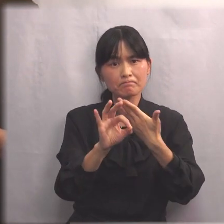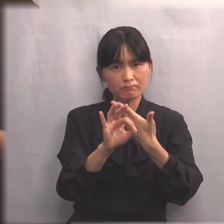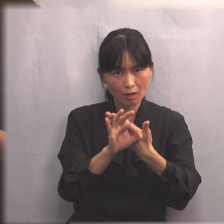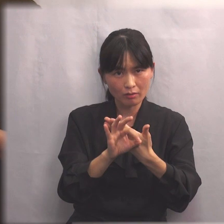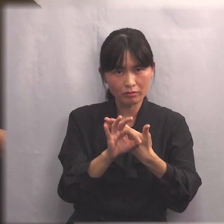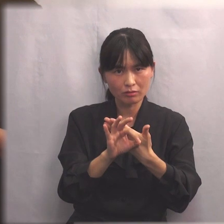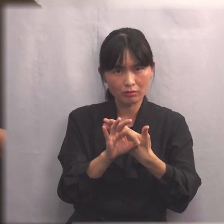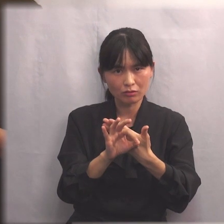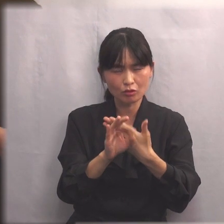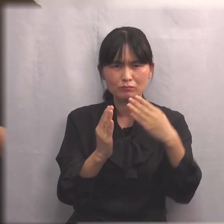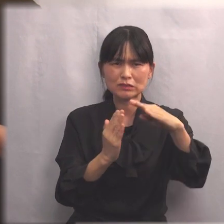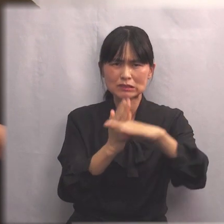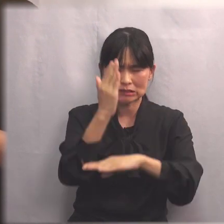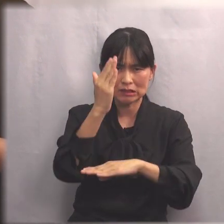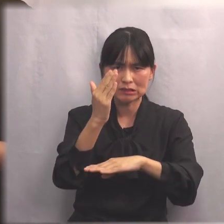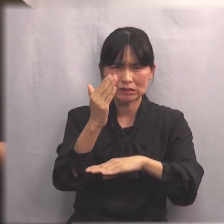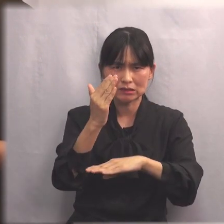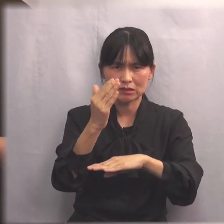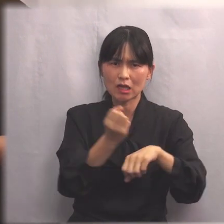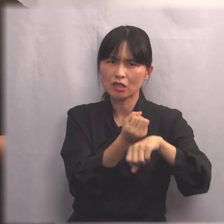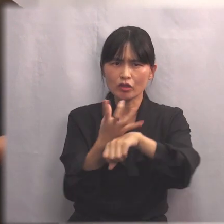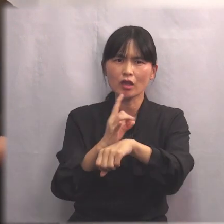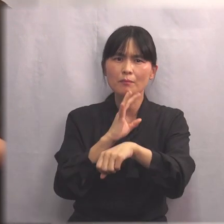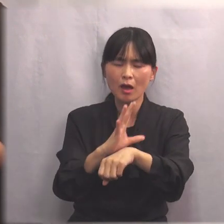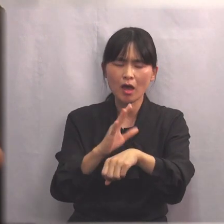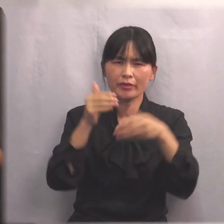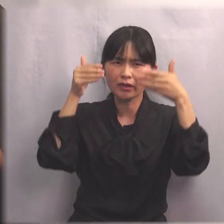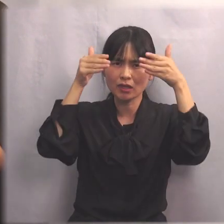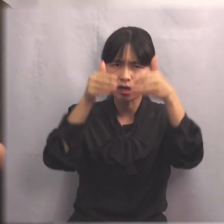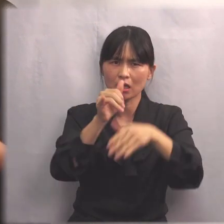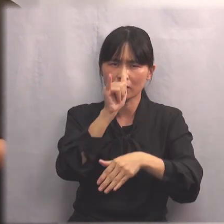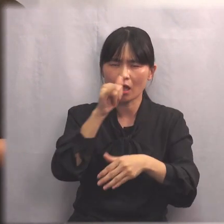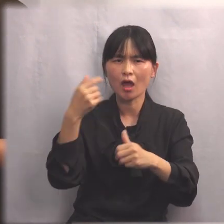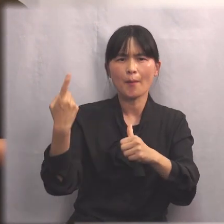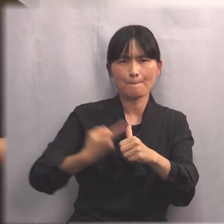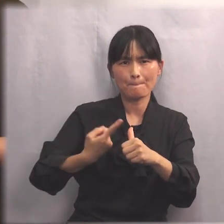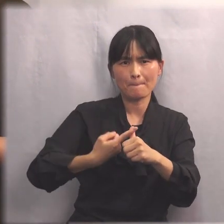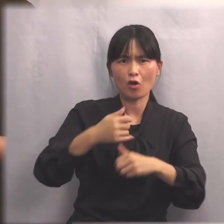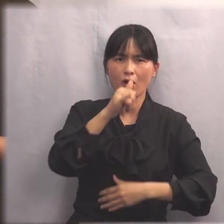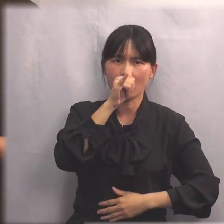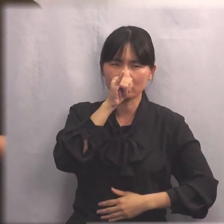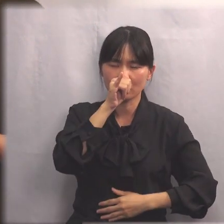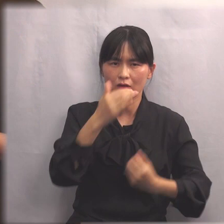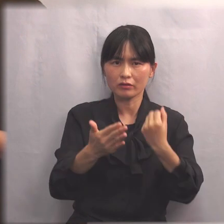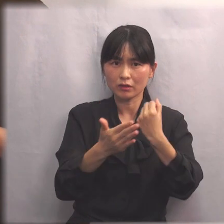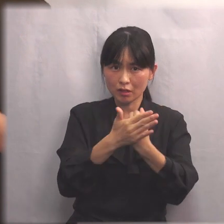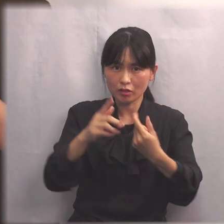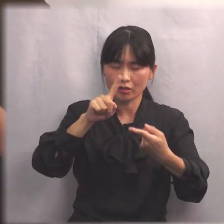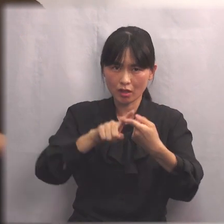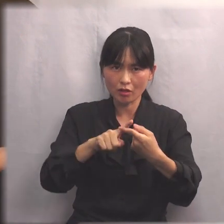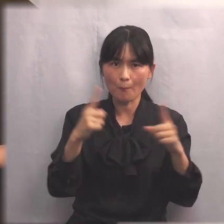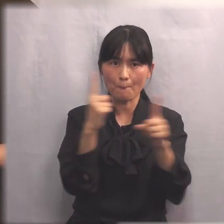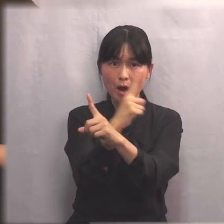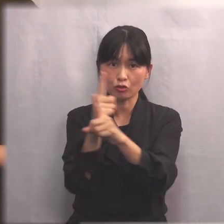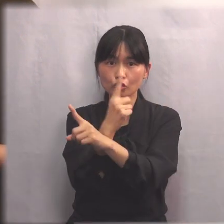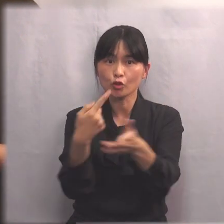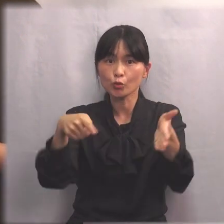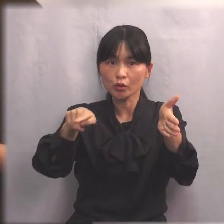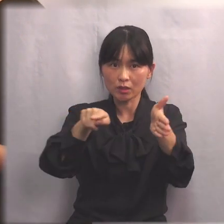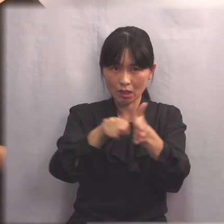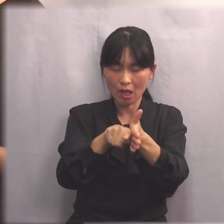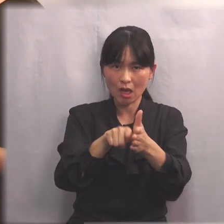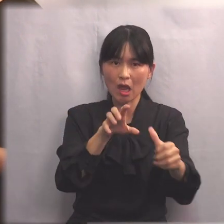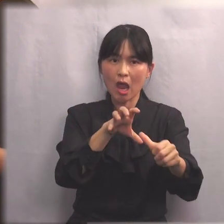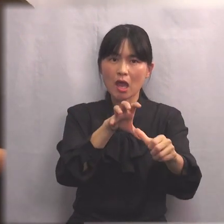지루하다거나 지나치게 어떤 일방적인 전달 중심의 교육이다, 그런 평가들이 있었습니다. 그래서 이런 부분들을